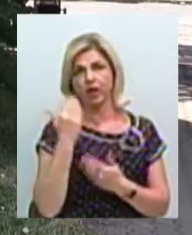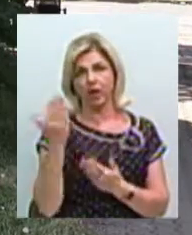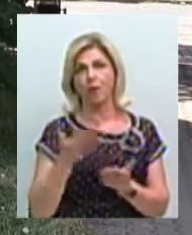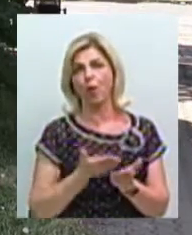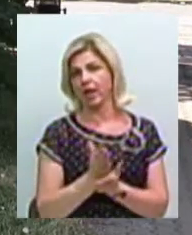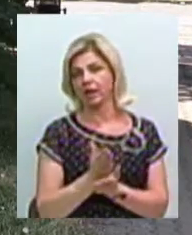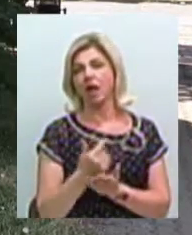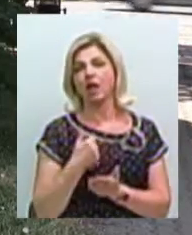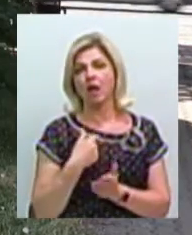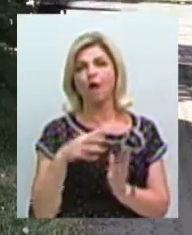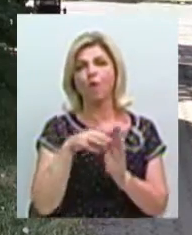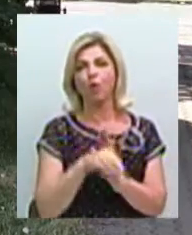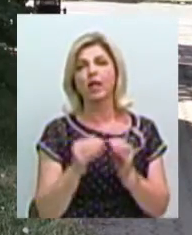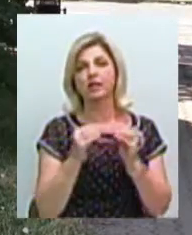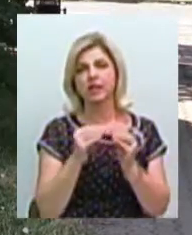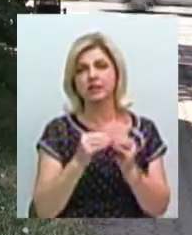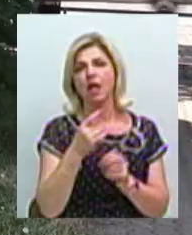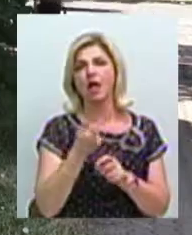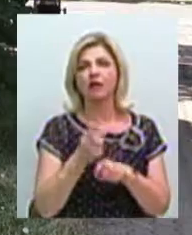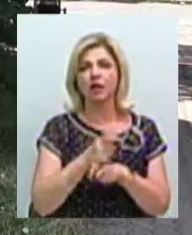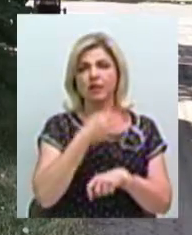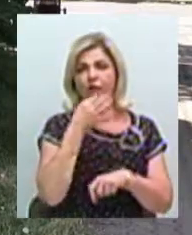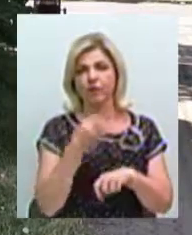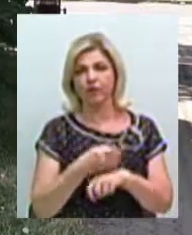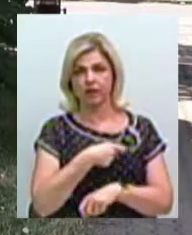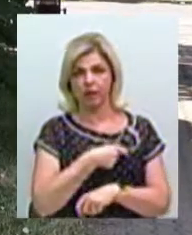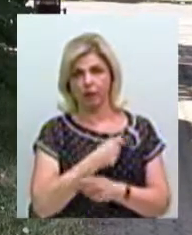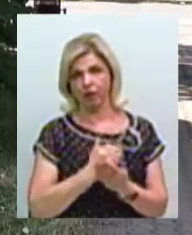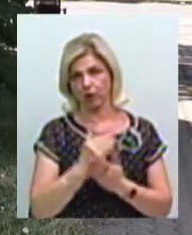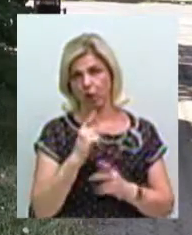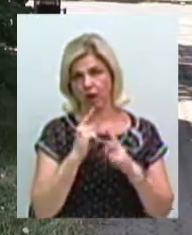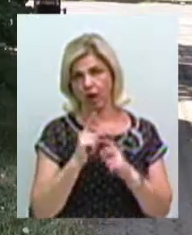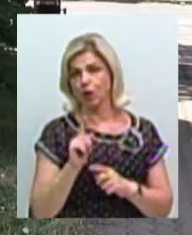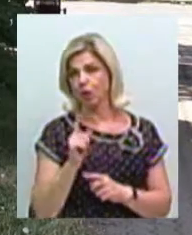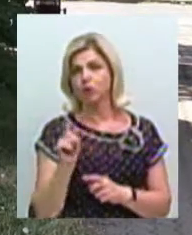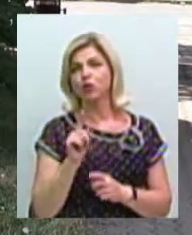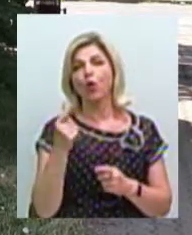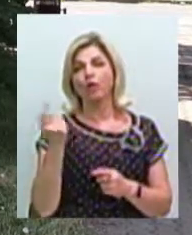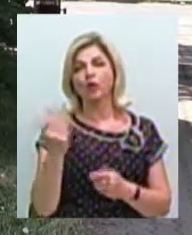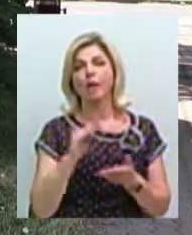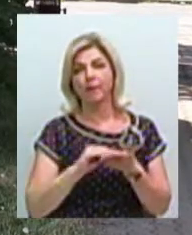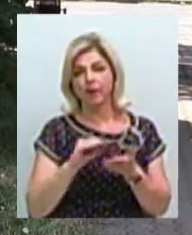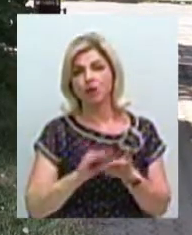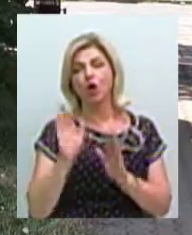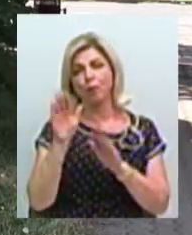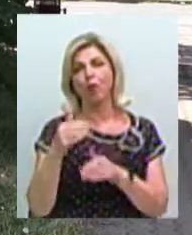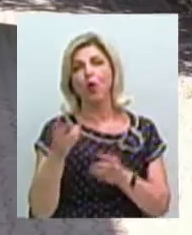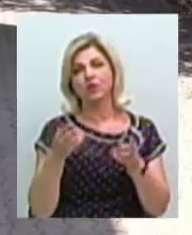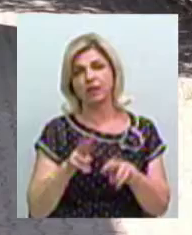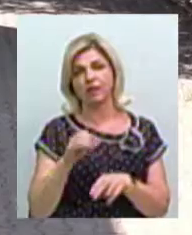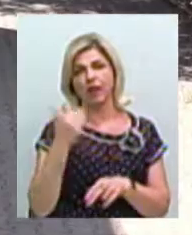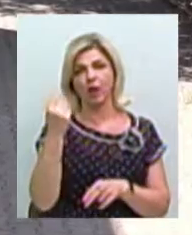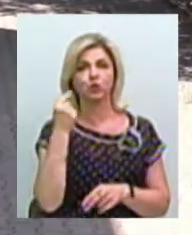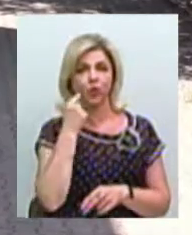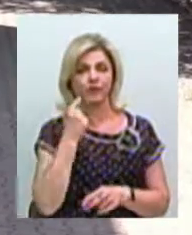політика. Я входжу в десятку найвідповідальніших депутатів Верховної Ради. Тому що вони пишуть, нехай залишається на їх совісті.